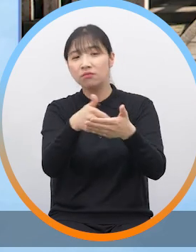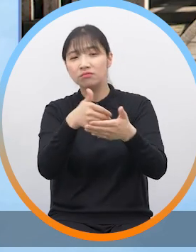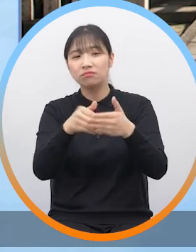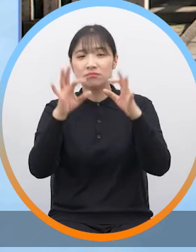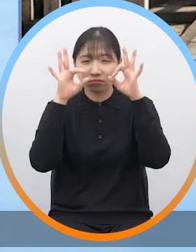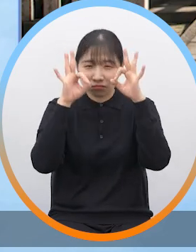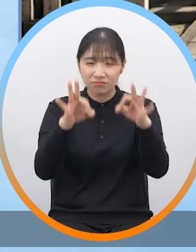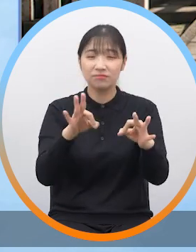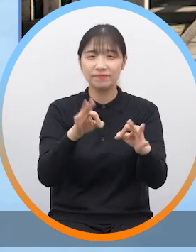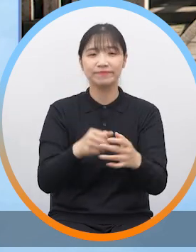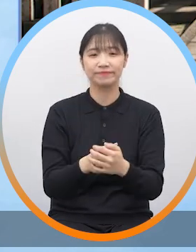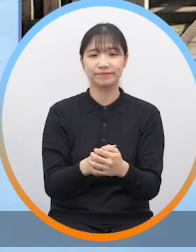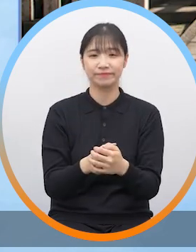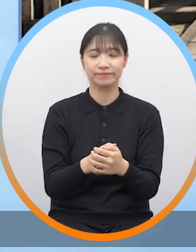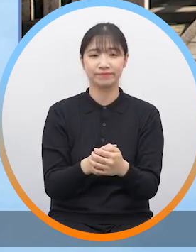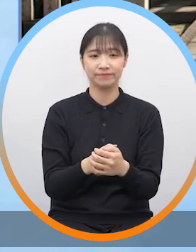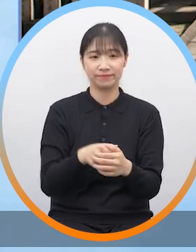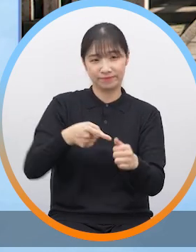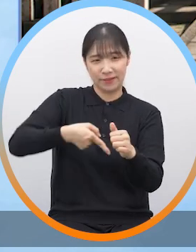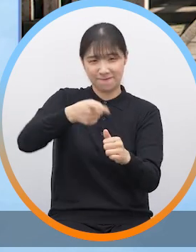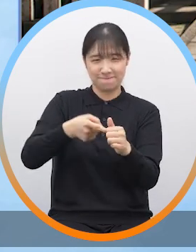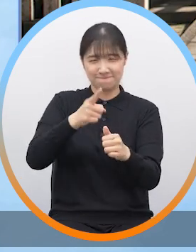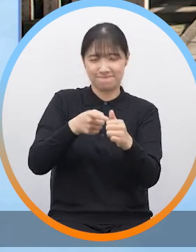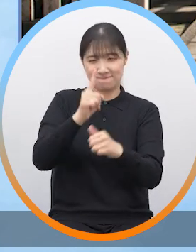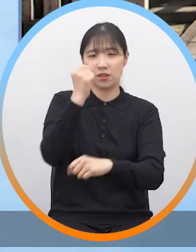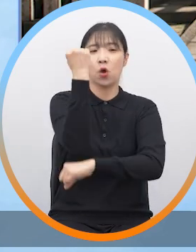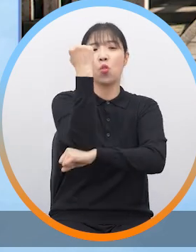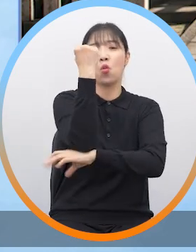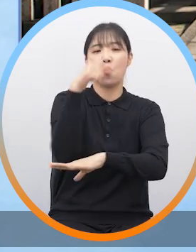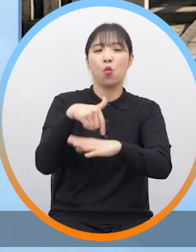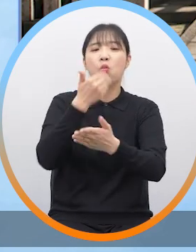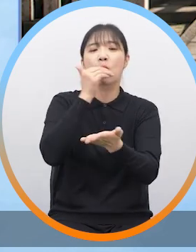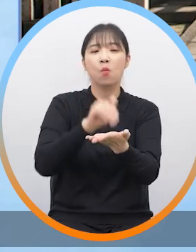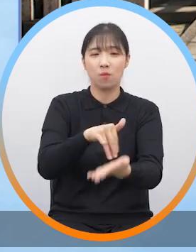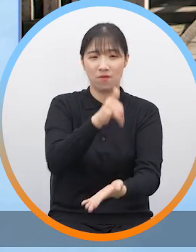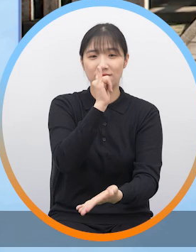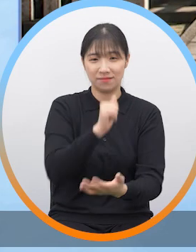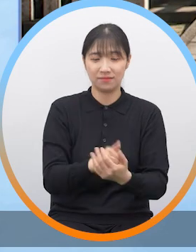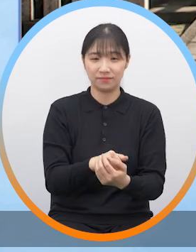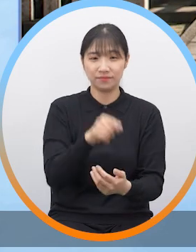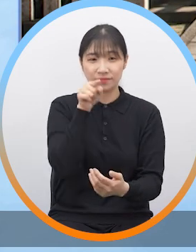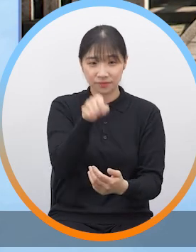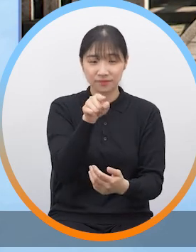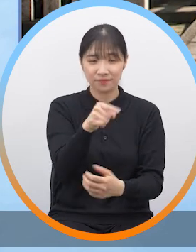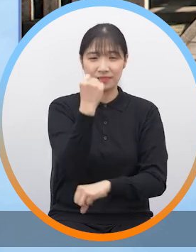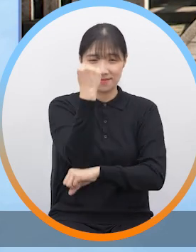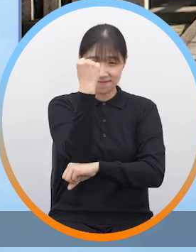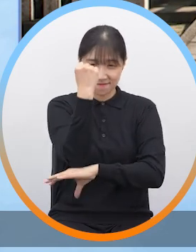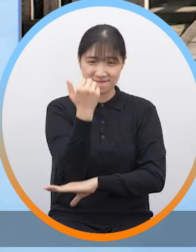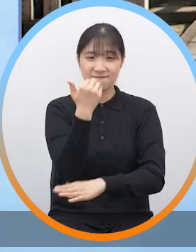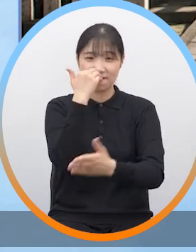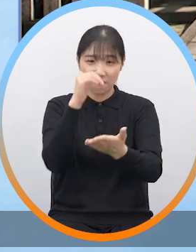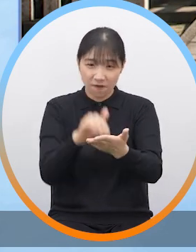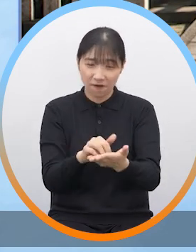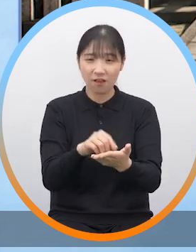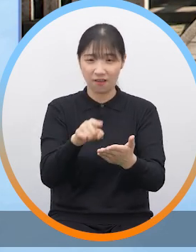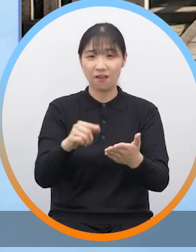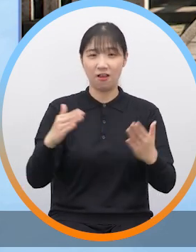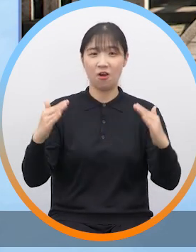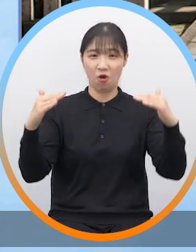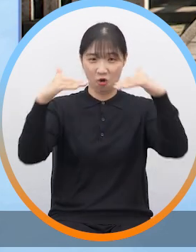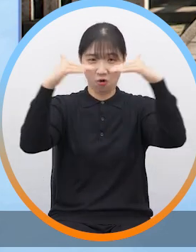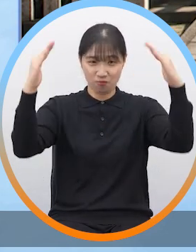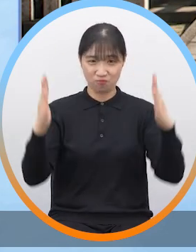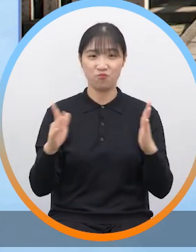그림에서 보는 것처럼 원자로 깎아진 초석들이 보입니다. 바로 이 초석에 쓰였던